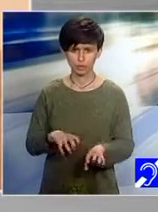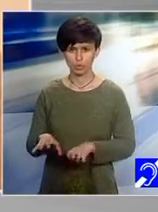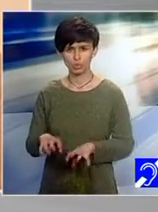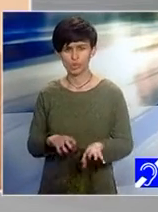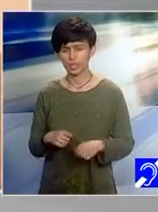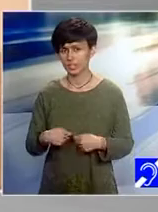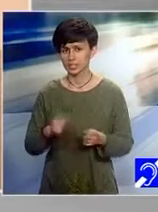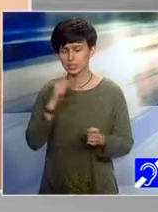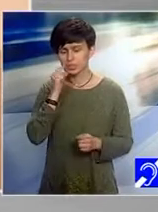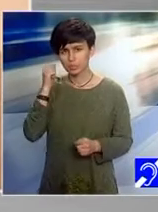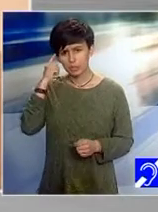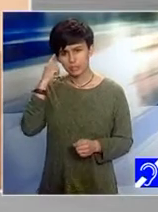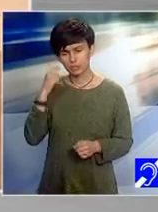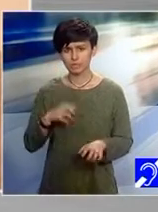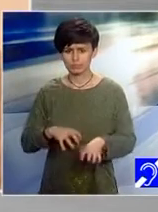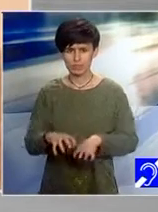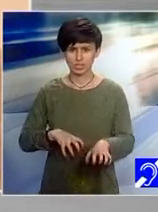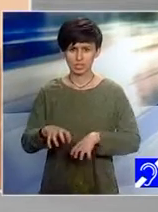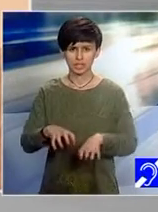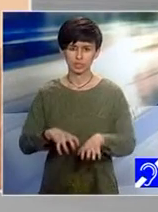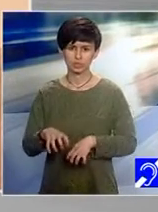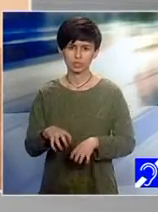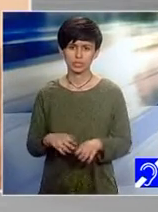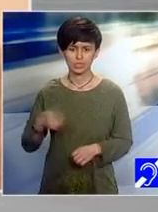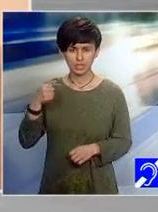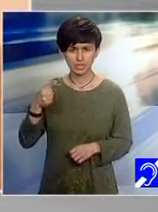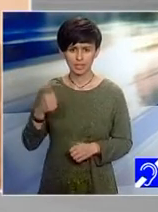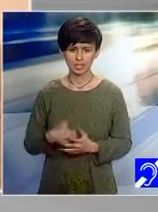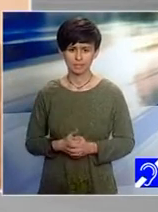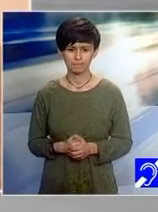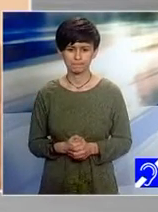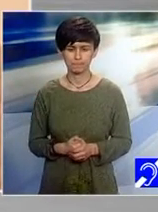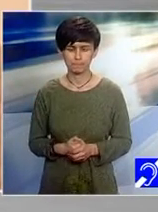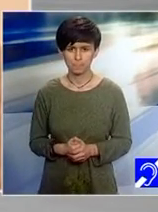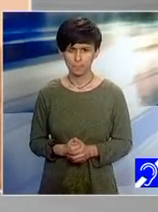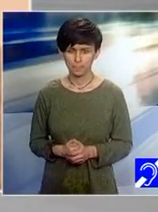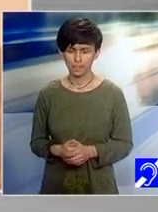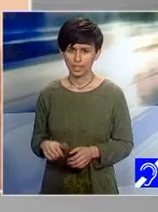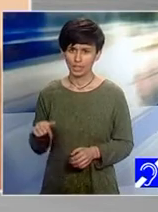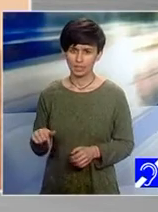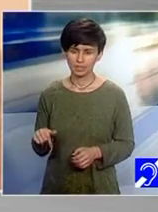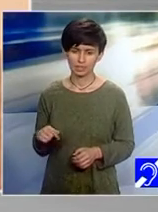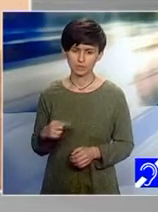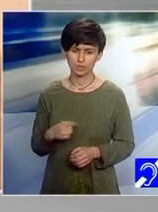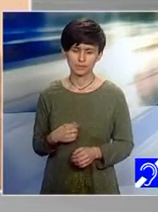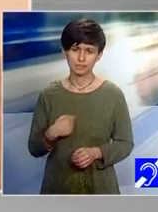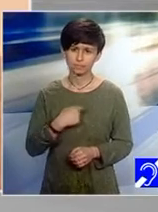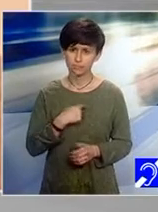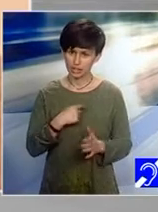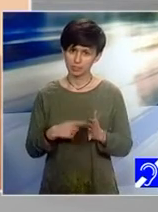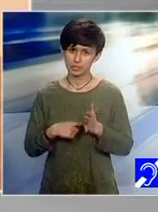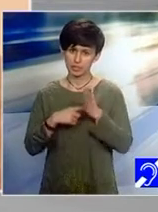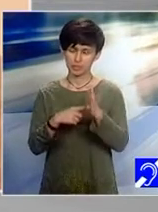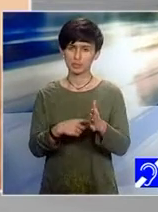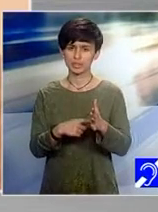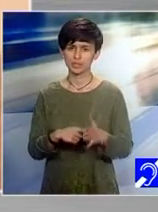toată lumea știe că au fost țesute de către armeni. Ei, acum avem ocazia să ne prezentăm